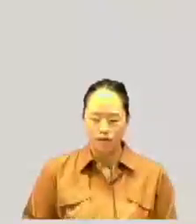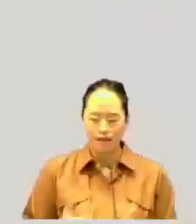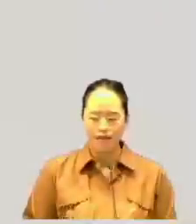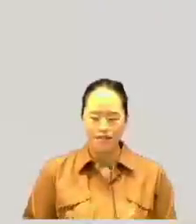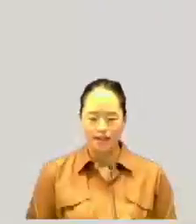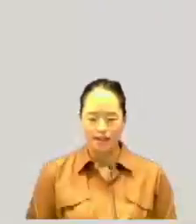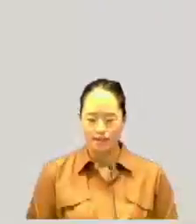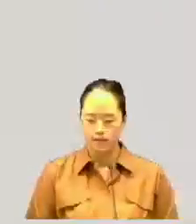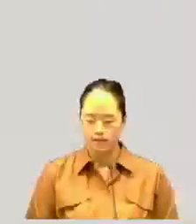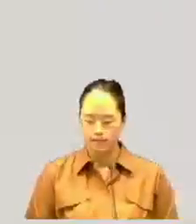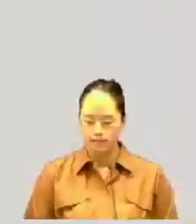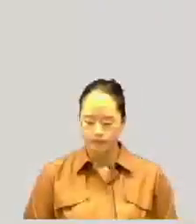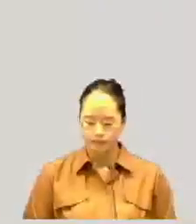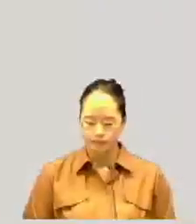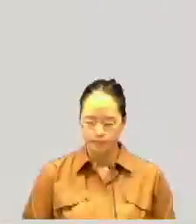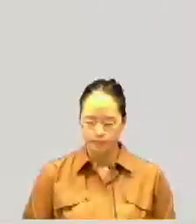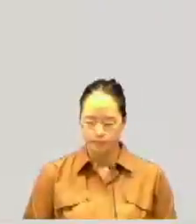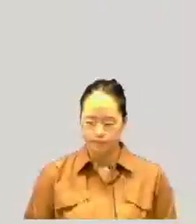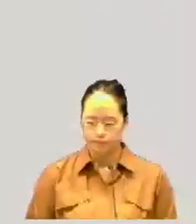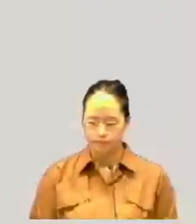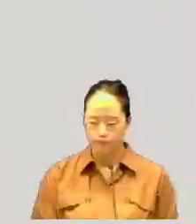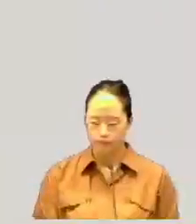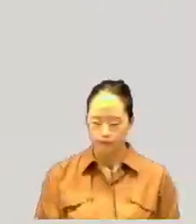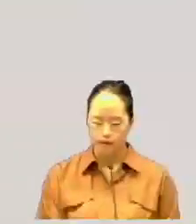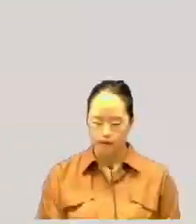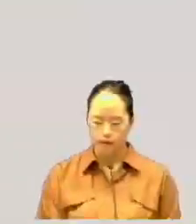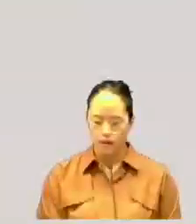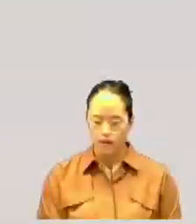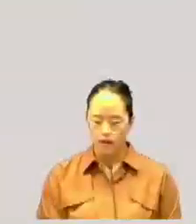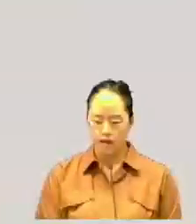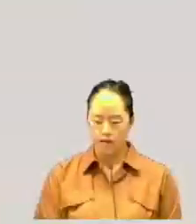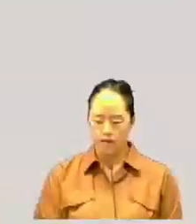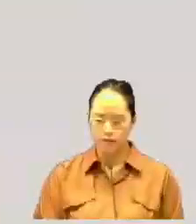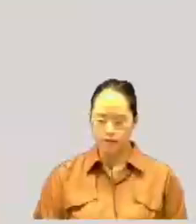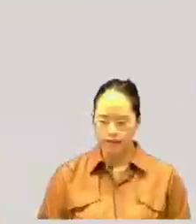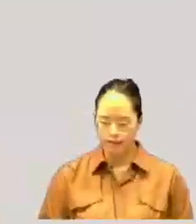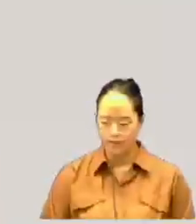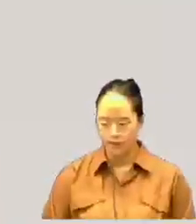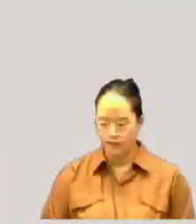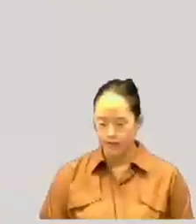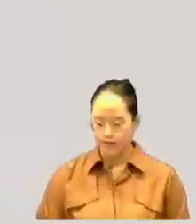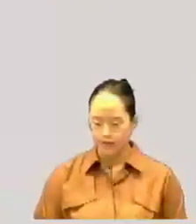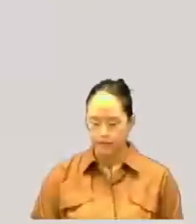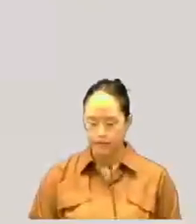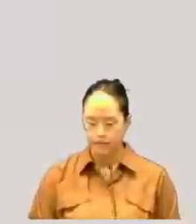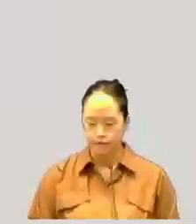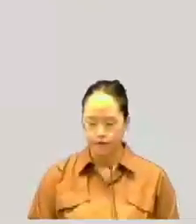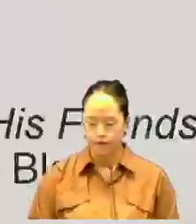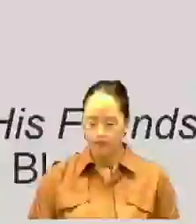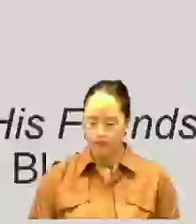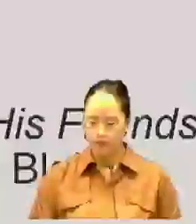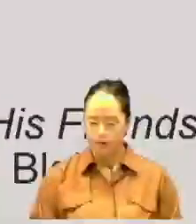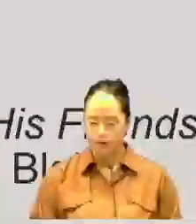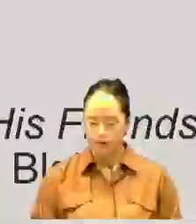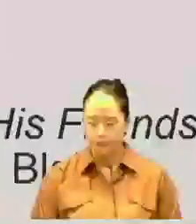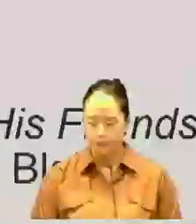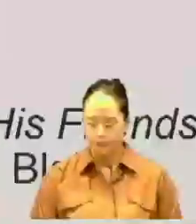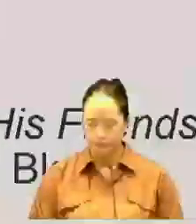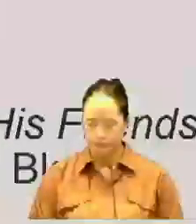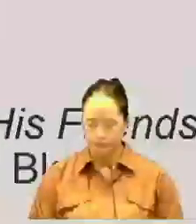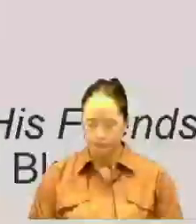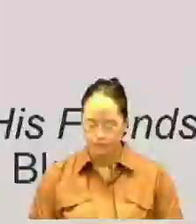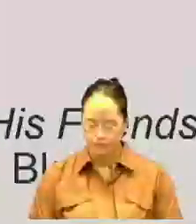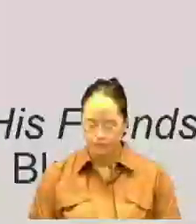的，但是神呢，在这个时候想要辩论一下，神呢，给了我们几个答案。第一个呢，